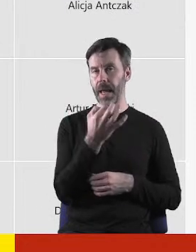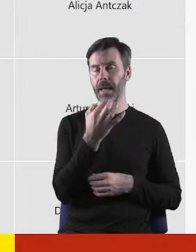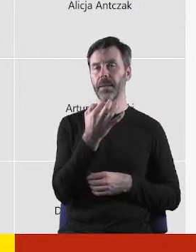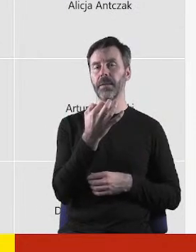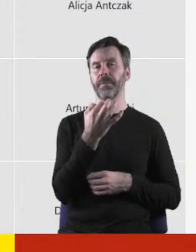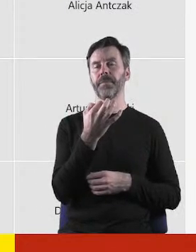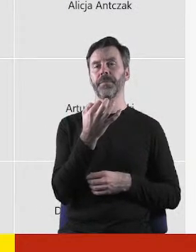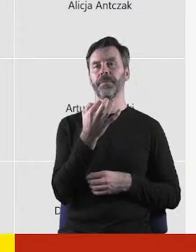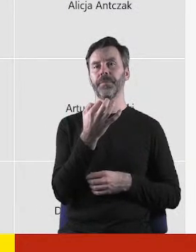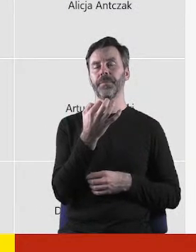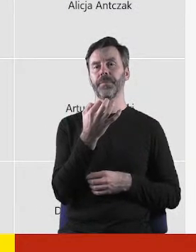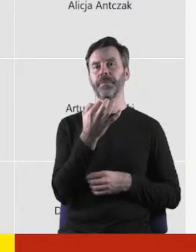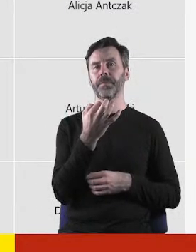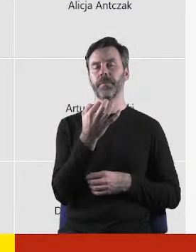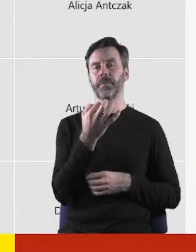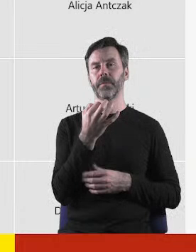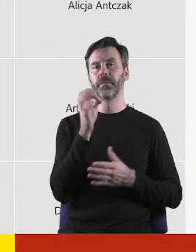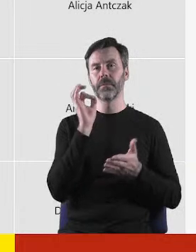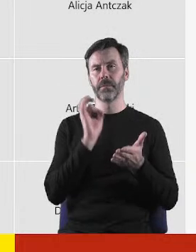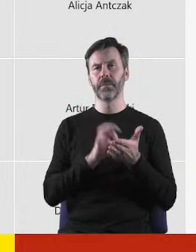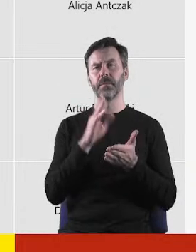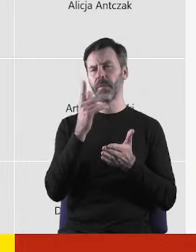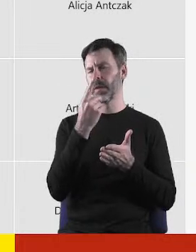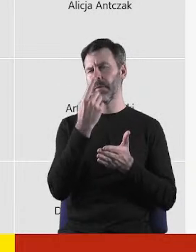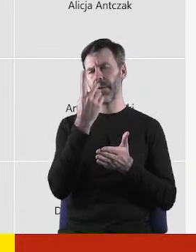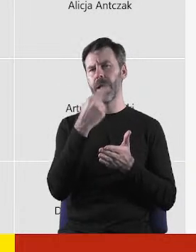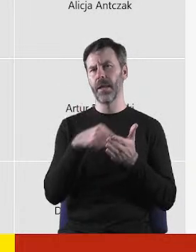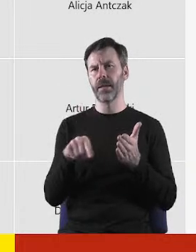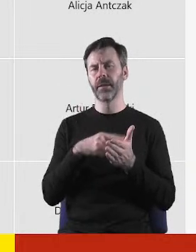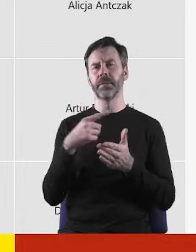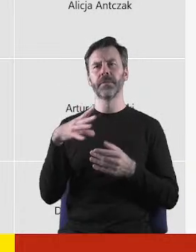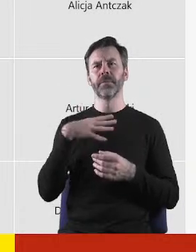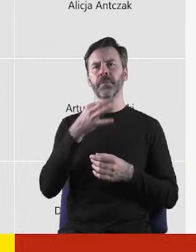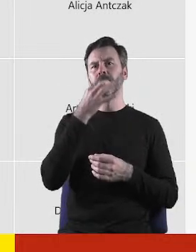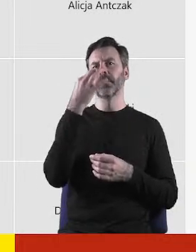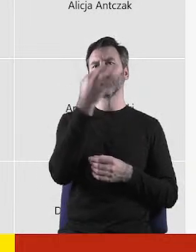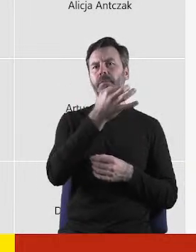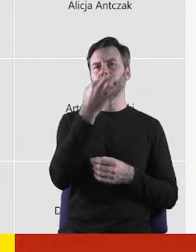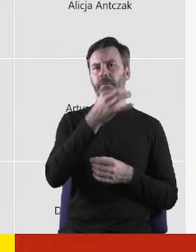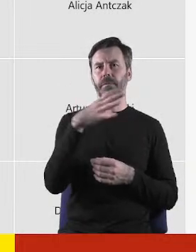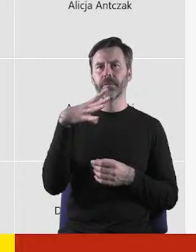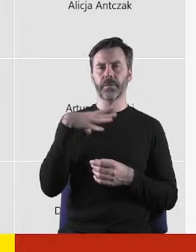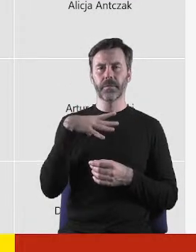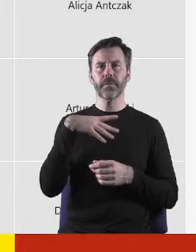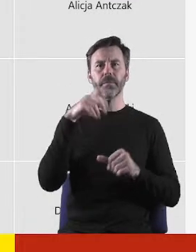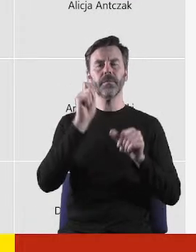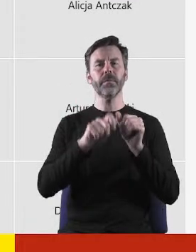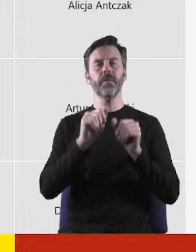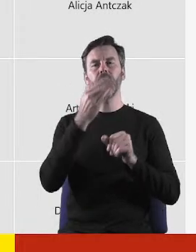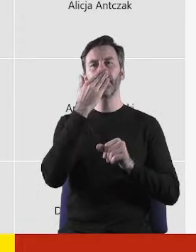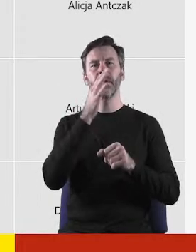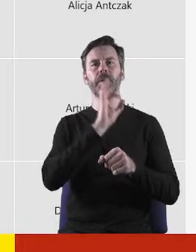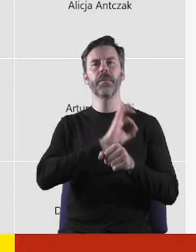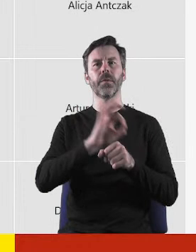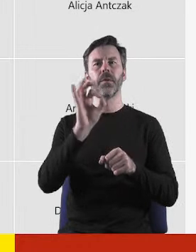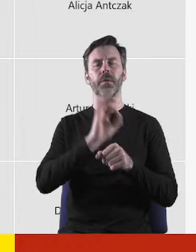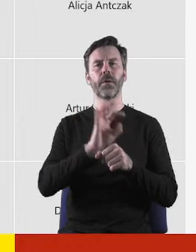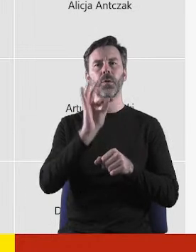dotyczy, zapewne już kilkakrotnie pytałam, ale monitoruję realizację projektu TUM-u